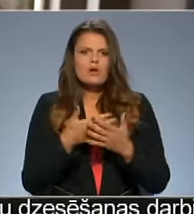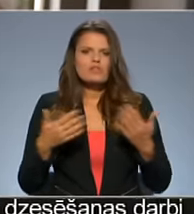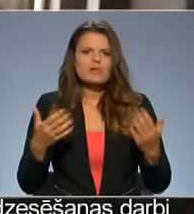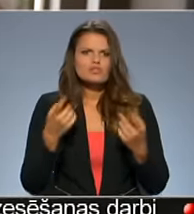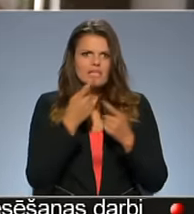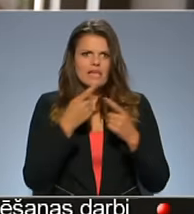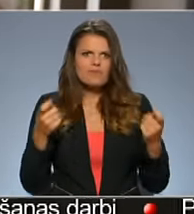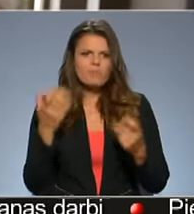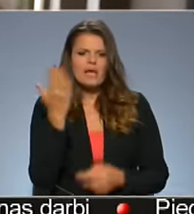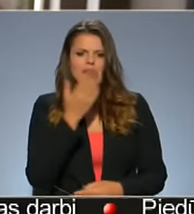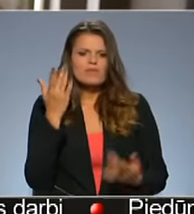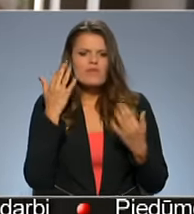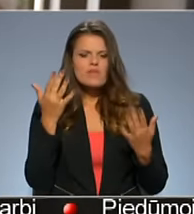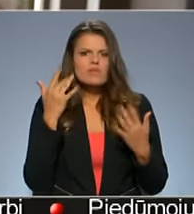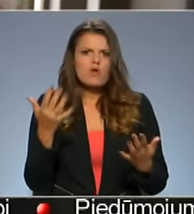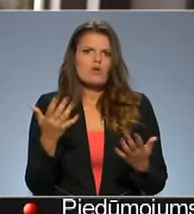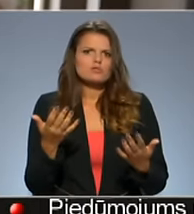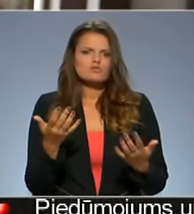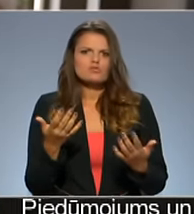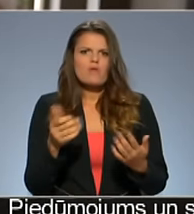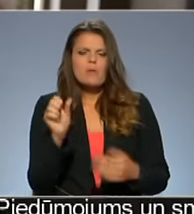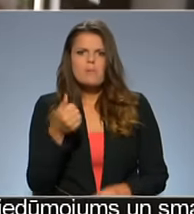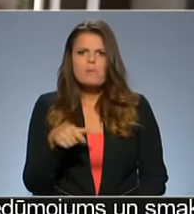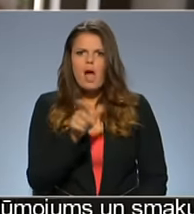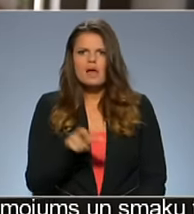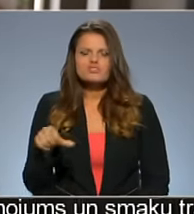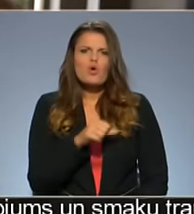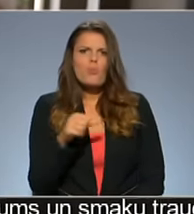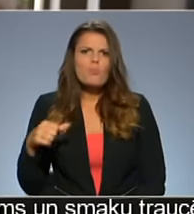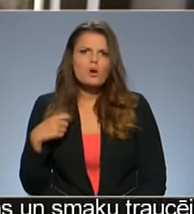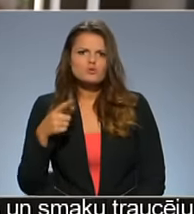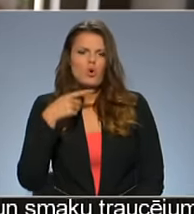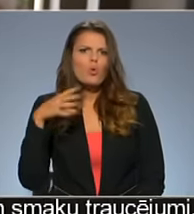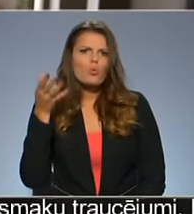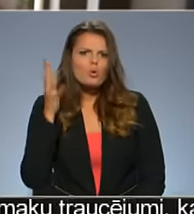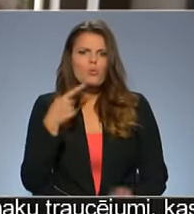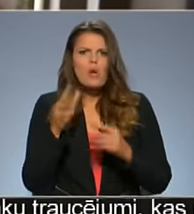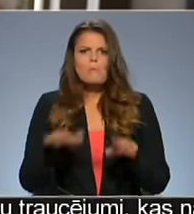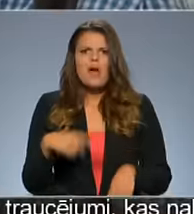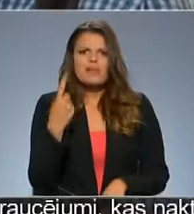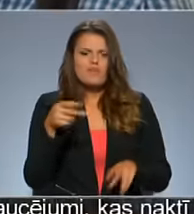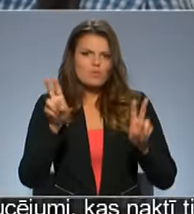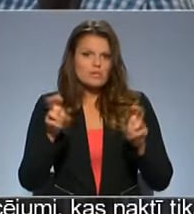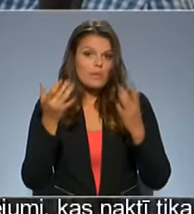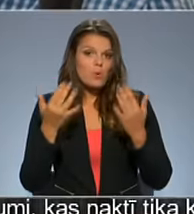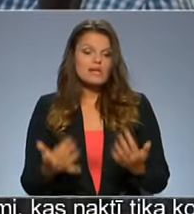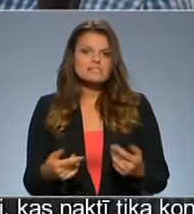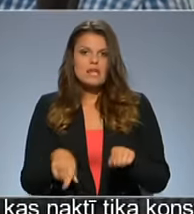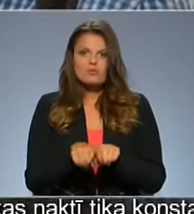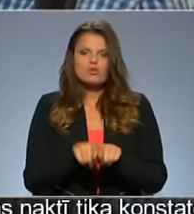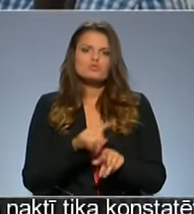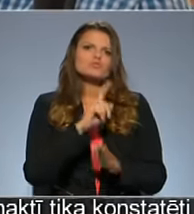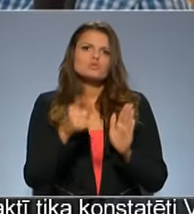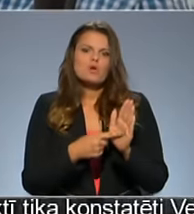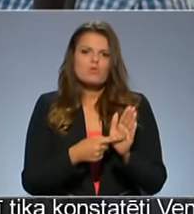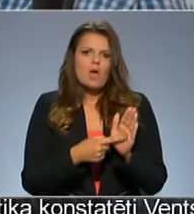kino, nāk filozofijas doktori, mākslinieki paši, kuratori un visi runā par vienu tēmu, risina viens jautājums un tas ir baigi